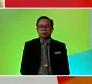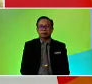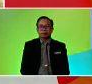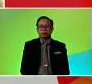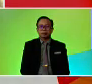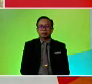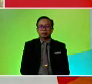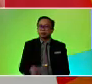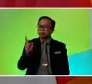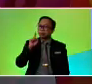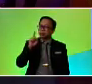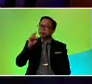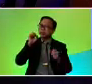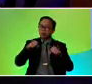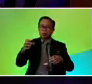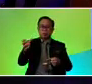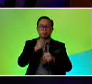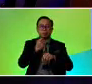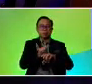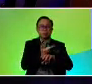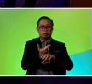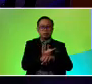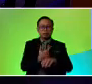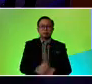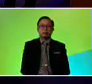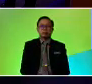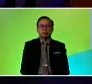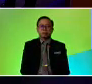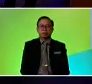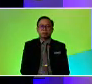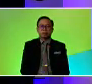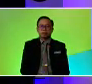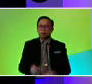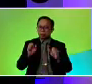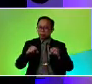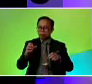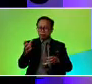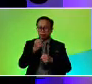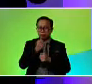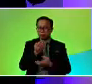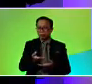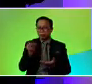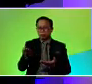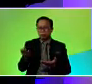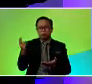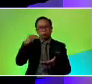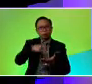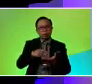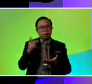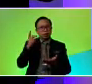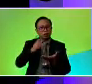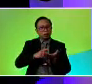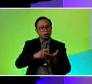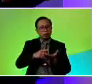Di mana mereka mendapatkan latihan kekuatan Oke kita mulai dapatkan bahan ulang kaji dan juga